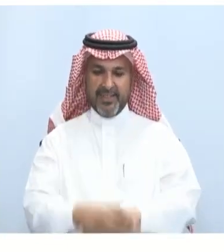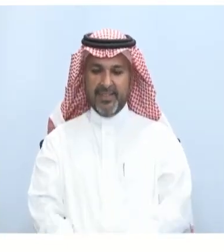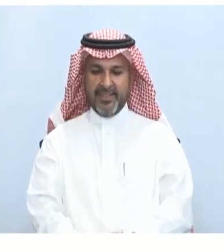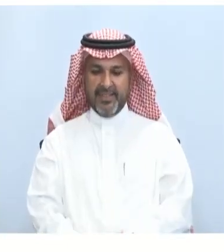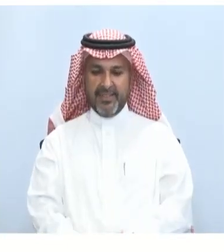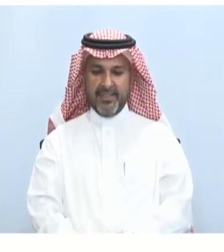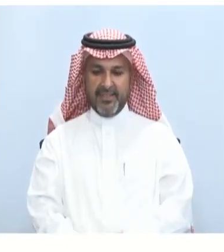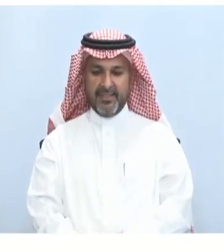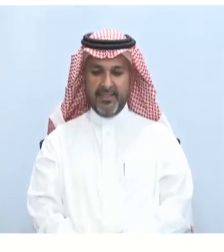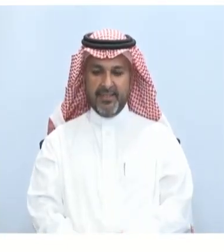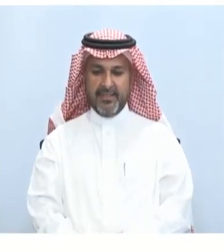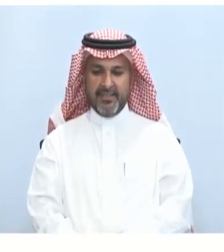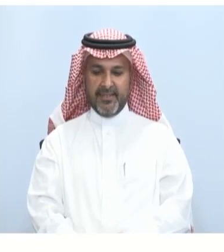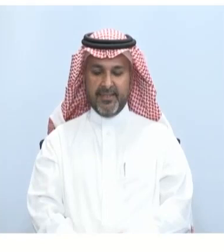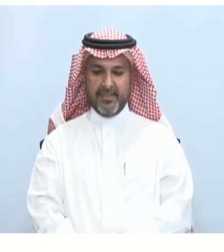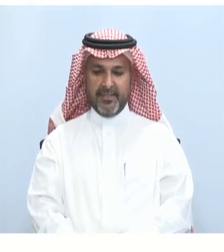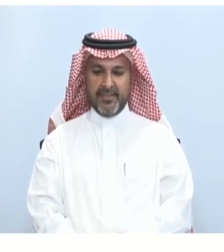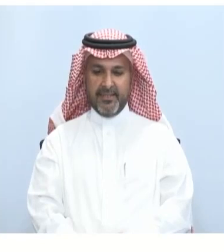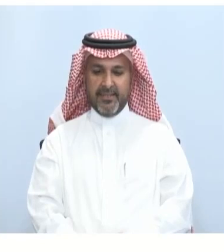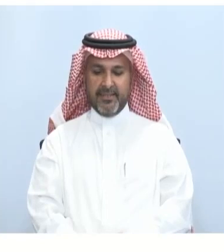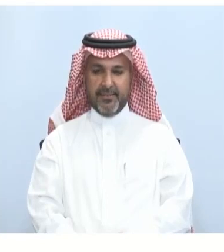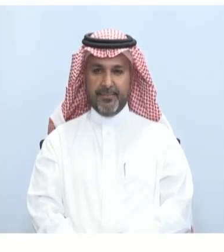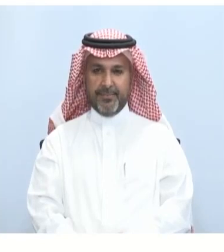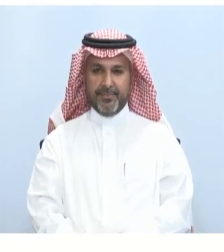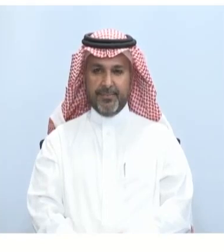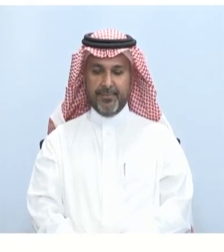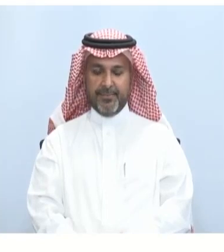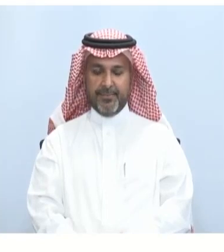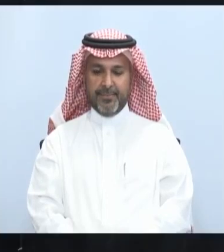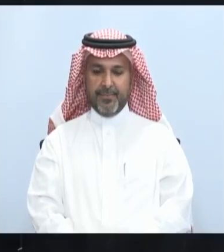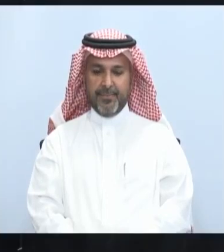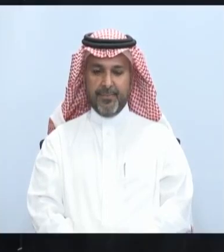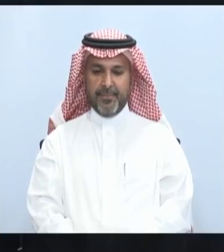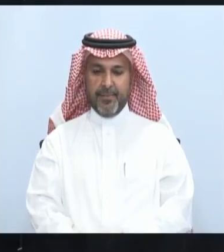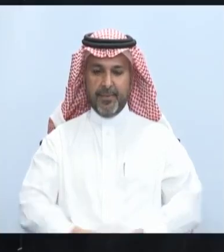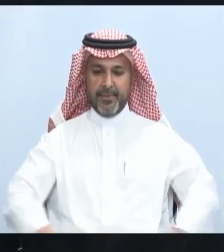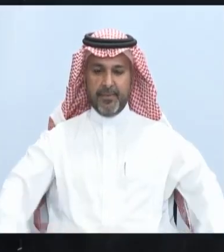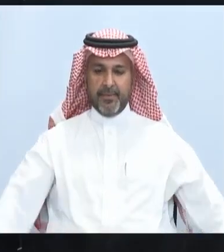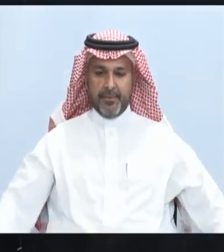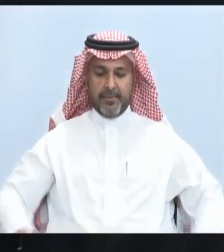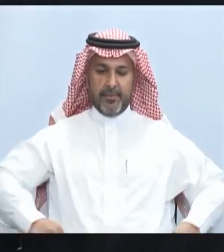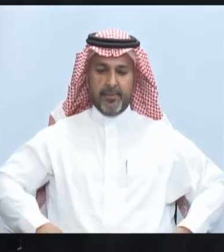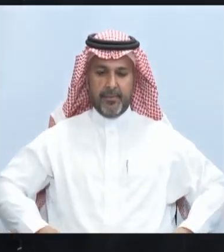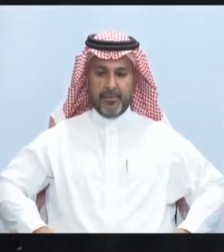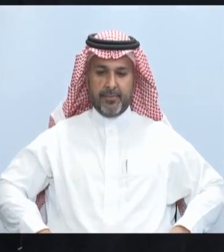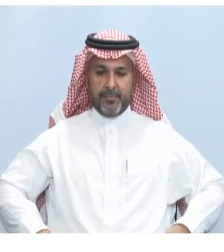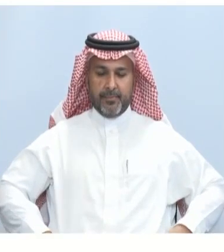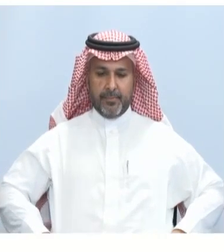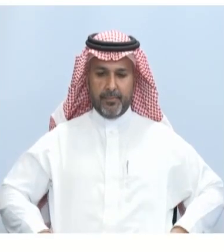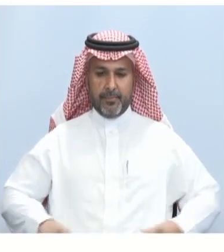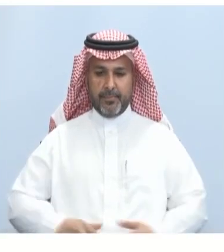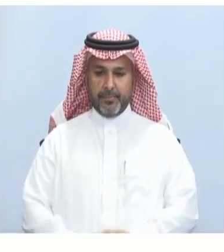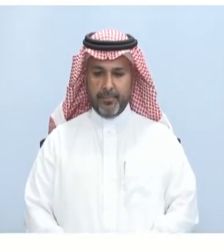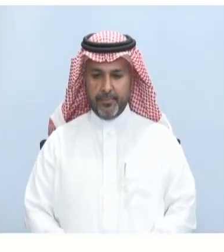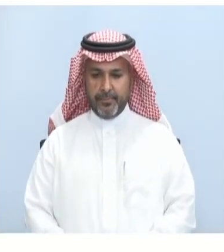الجذر راح يبقى اثنين مثل ما كنا نسوي سابقا طيب والسالب احسنتم جذر السالب واحد راح يساوي اي